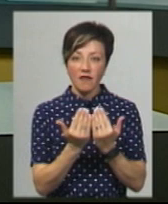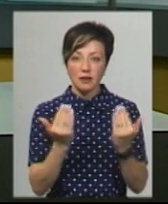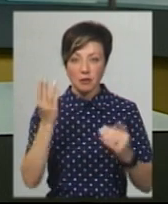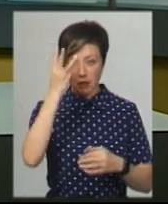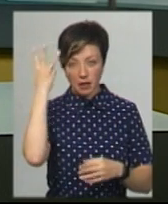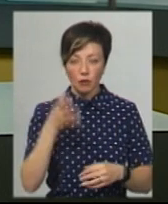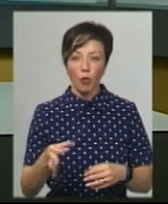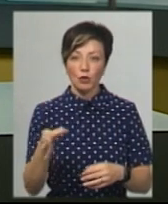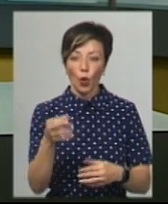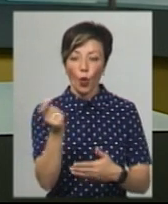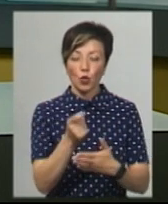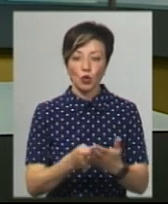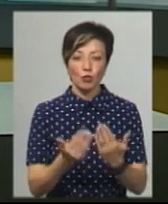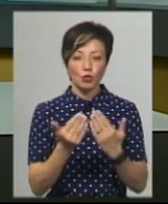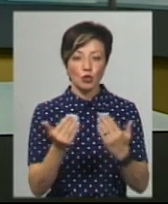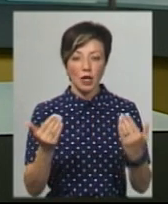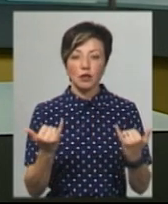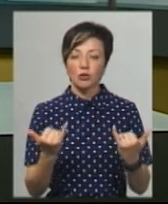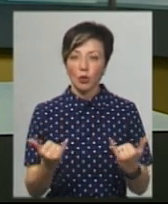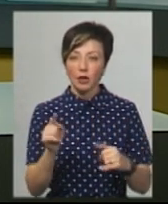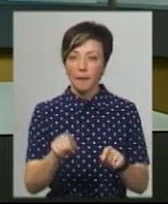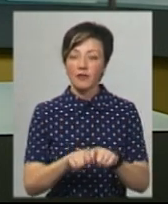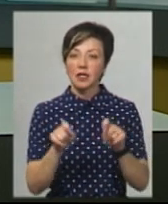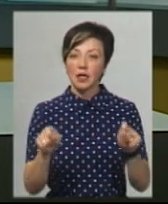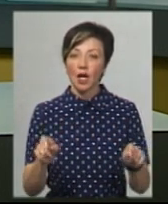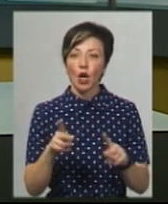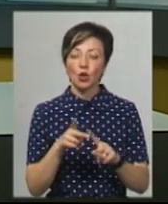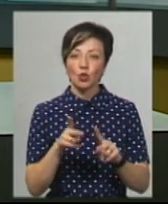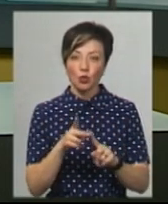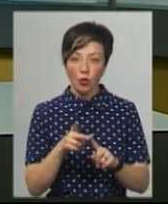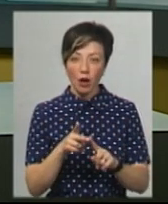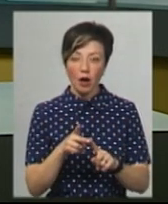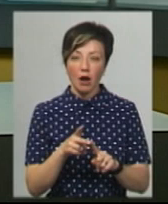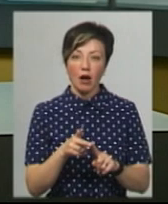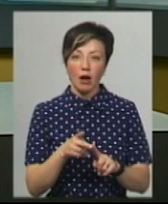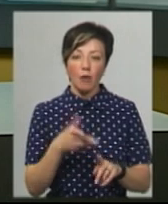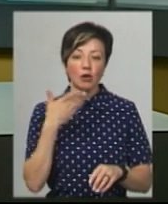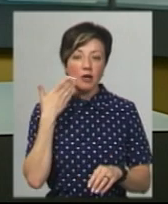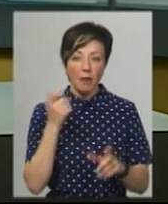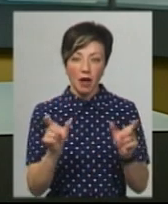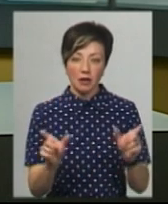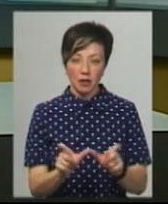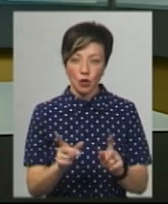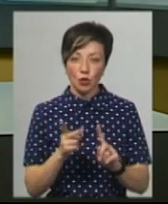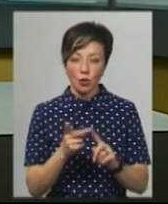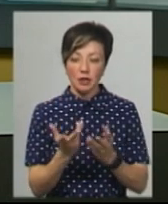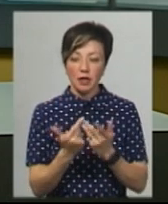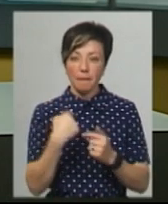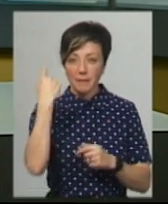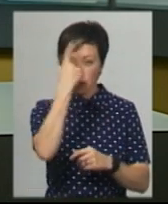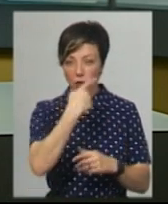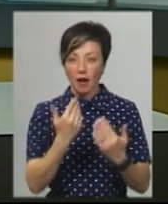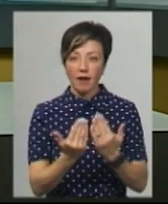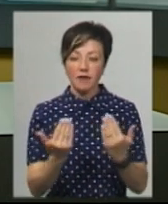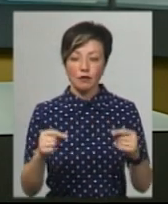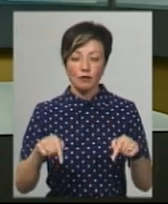Хмельницькому обласному художньому музеї. Сьогодні там відкрилася друга від початку послаблення карантинних заходів та друга за ліком персональна